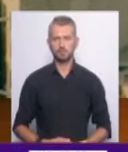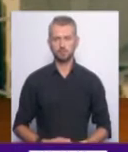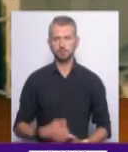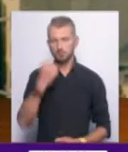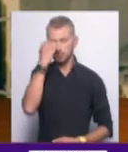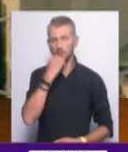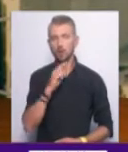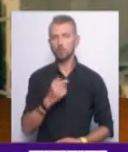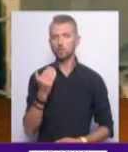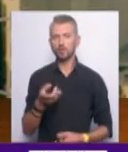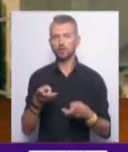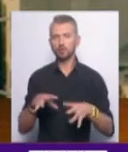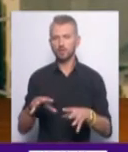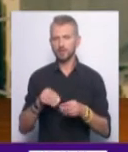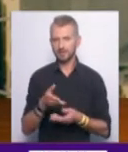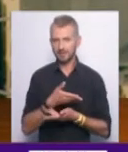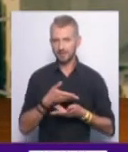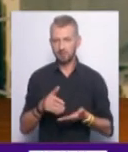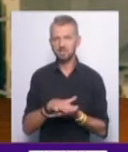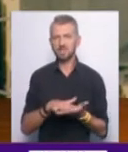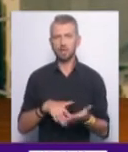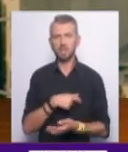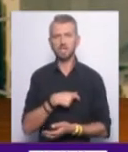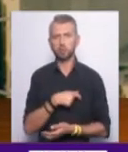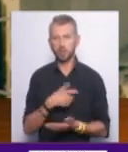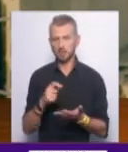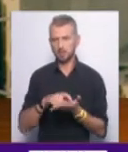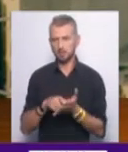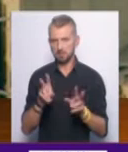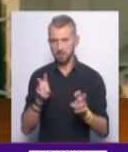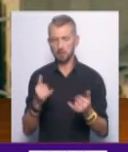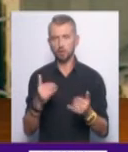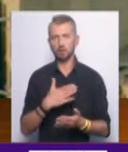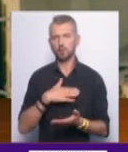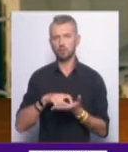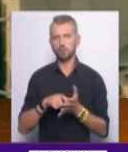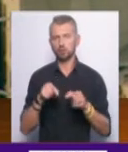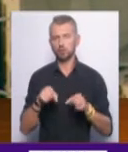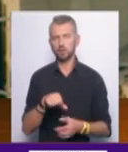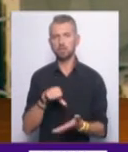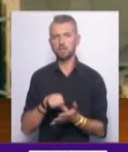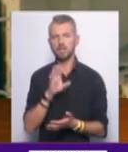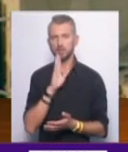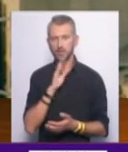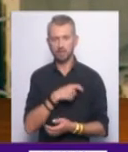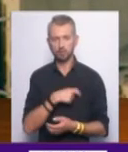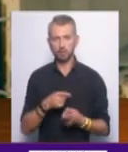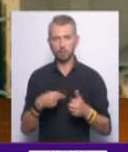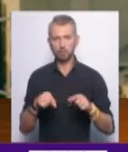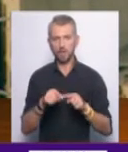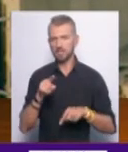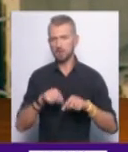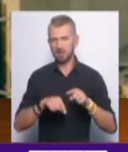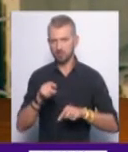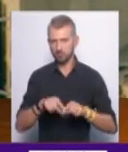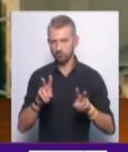Дякую за те, що ви залишаєтеся з нами. Триває ефір депутатської приймальні. Я нагадаю, що сьогодні у нашій студії представниця депутатської фракції «Батьківщина»